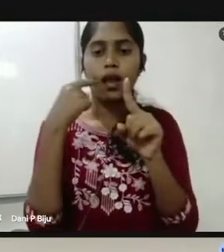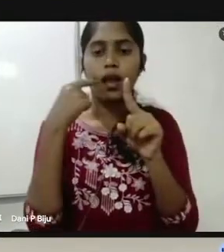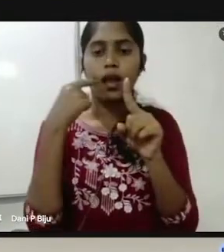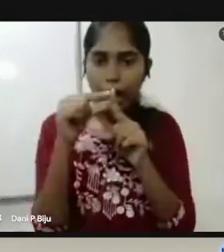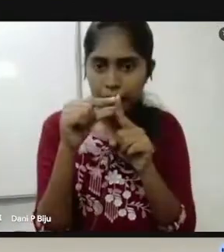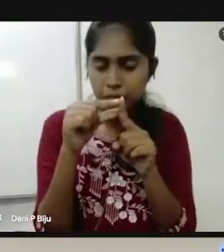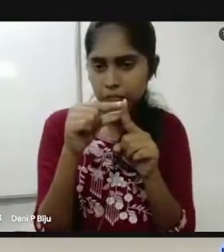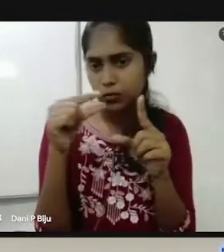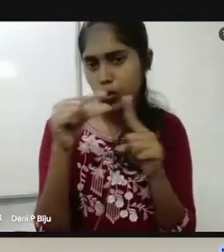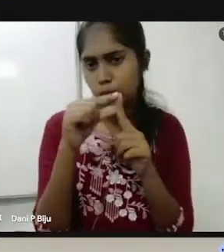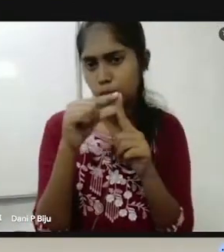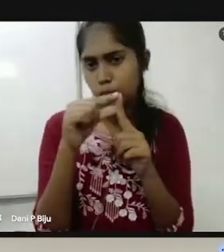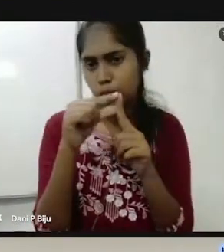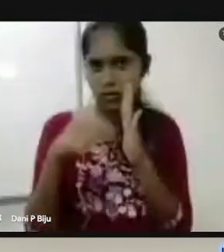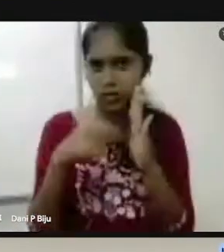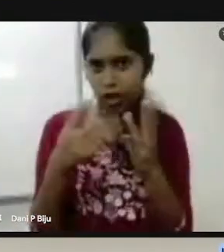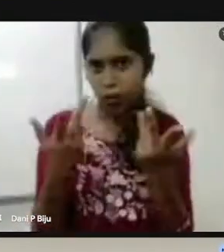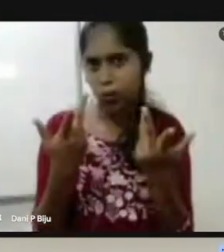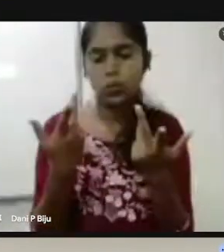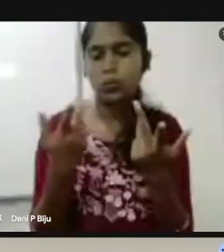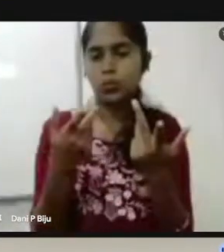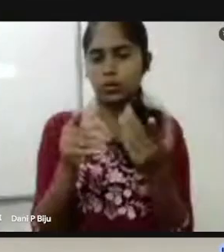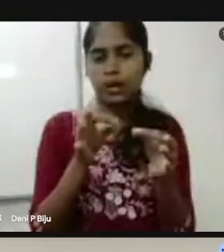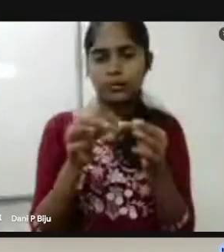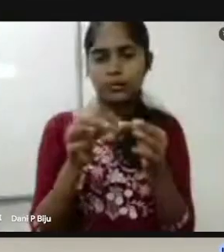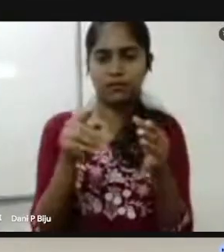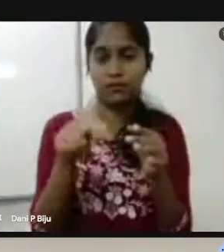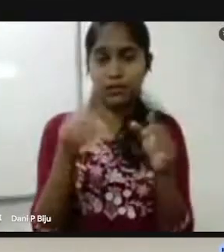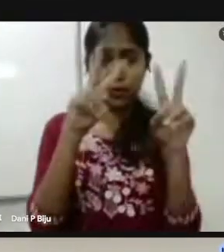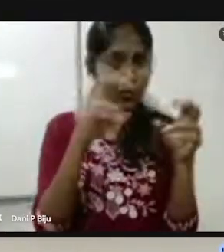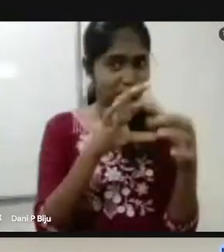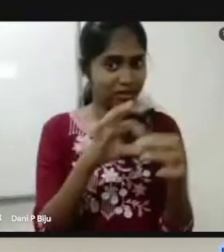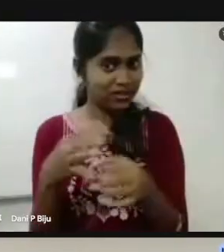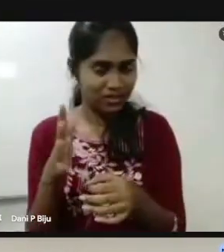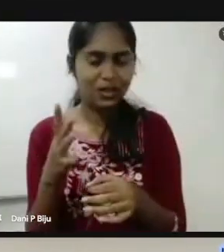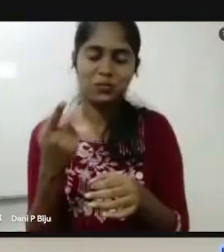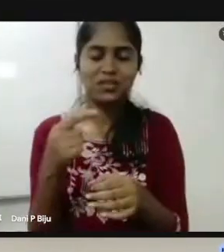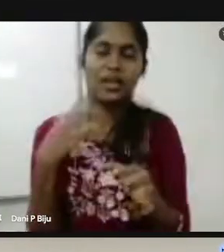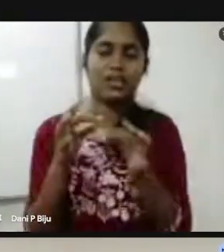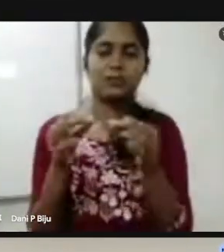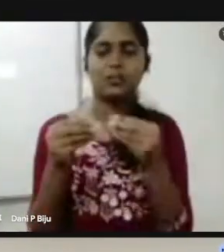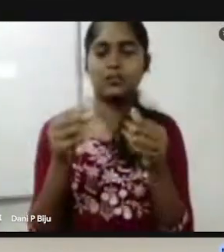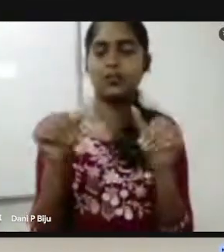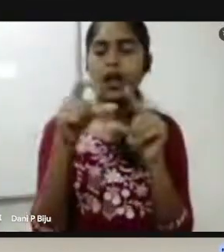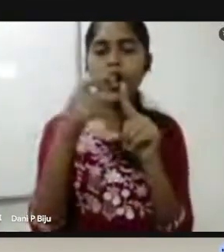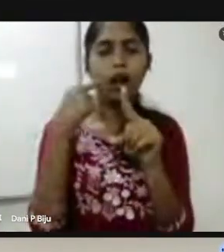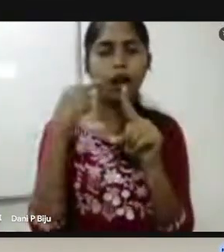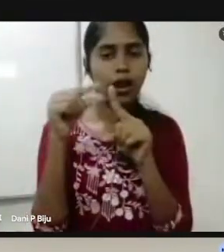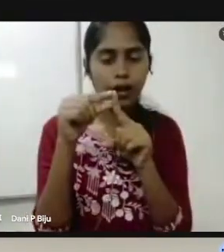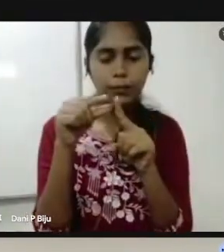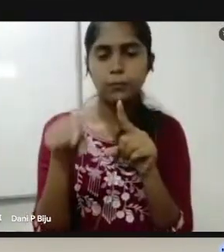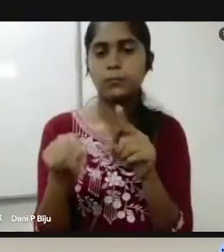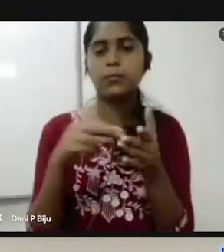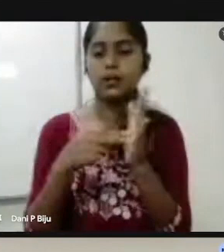ഇതിന്റെ പെർവ്യൂല് വരുന്ന ഒരു ചോദ്യം അല്ല. എന്തെന്നാലും നമുക്ക് അഡിപ്പ് അസിസ്റ്റൻസ് ടു ഡിസേബിൾഡ് പേഴ്സൺസ് ഫോർ